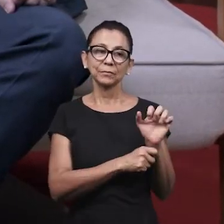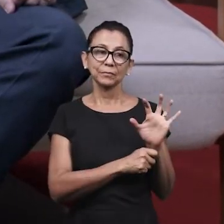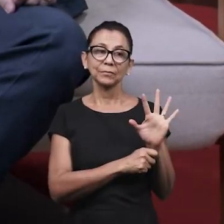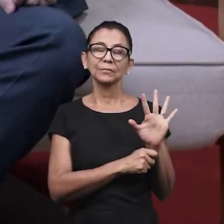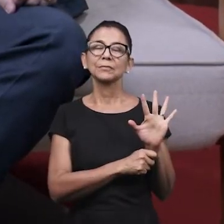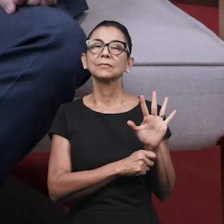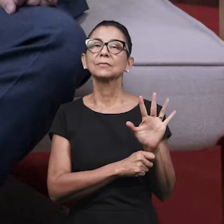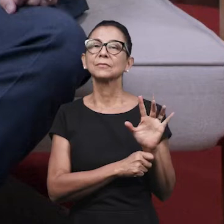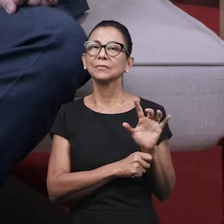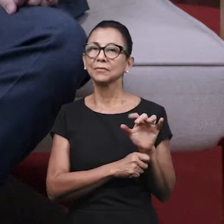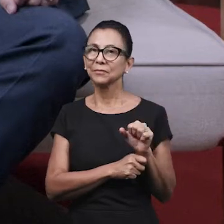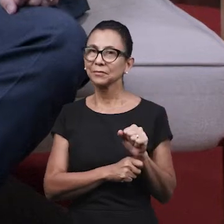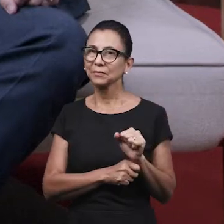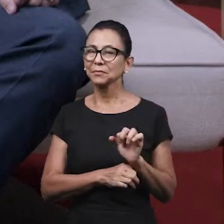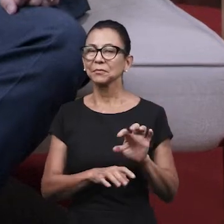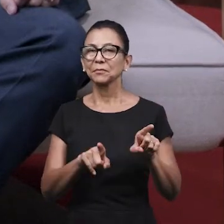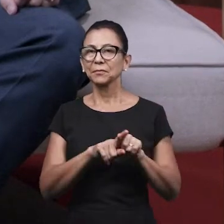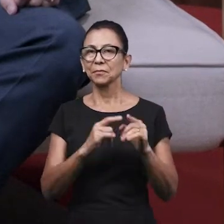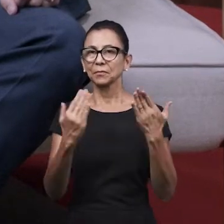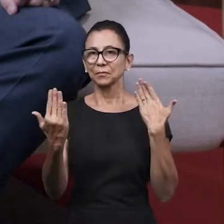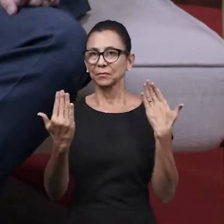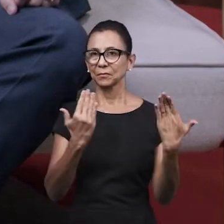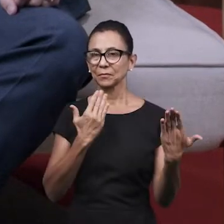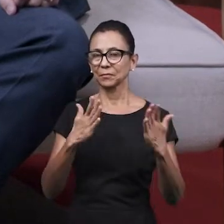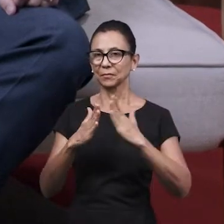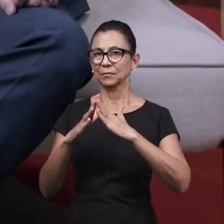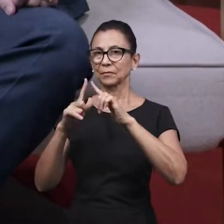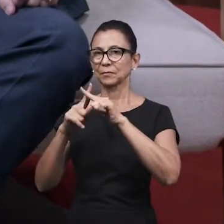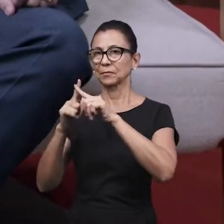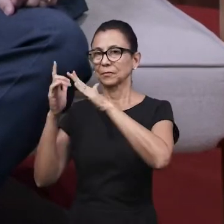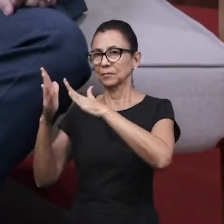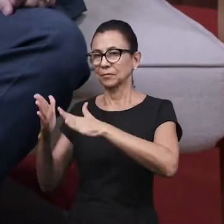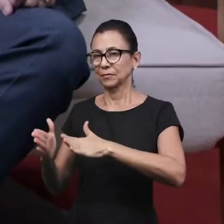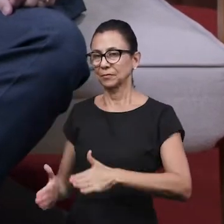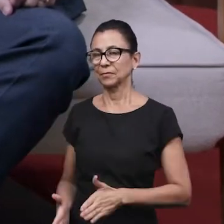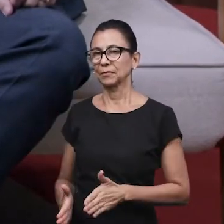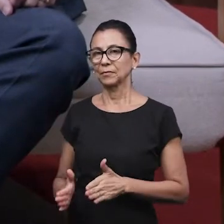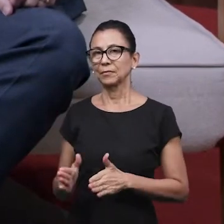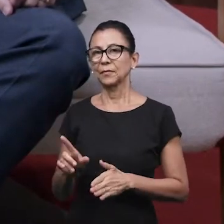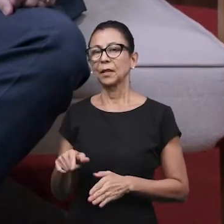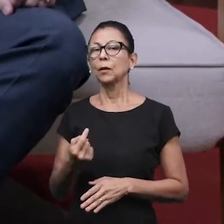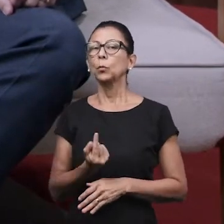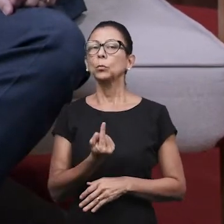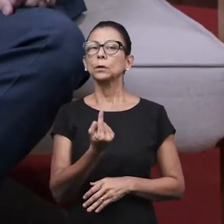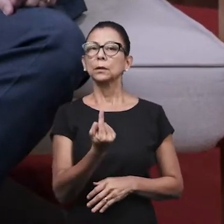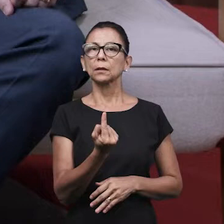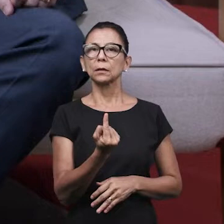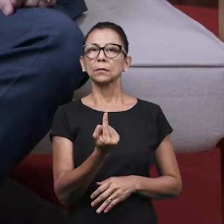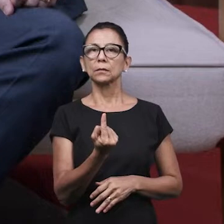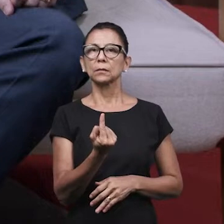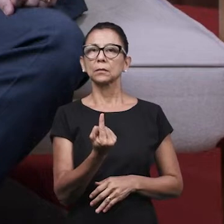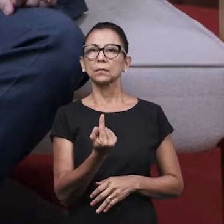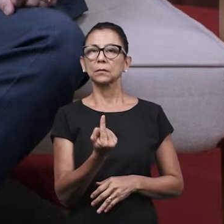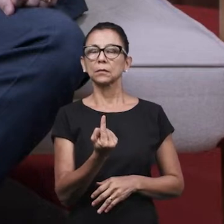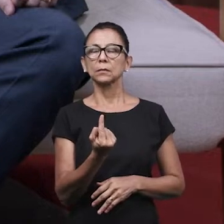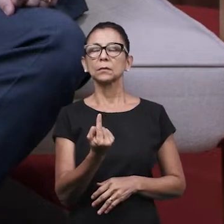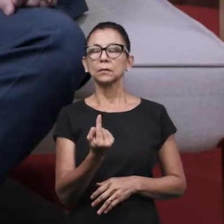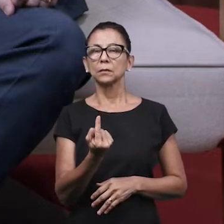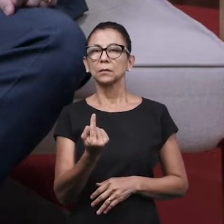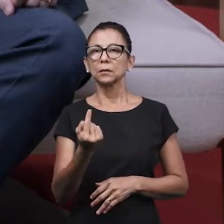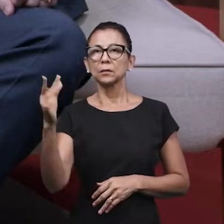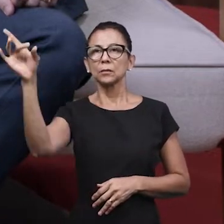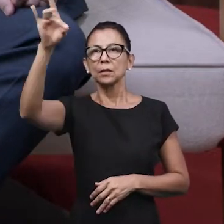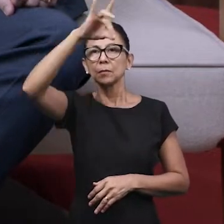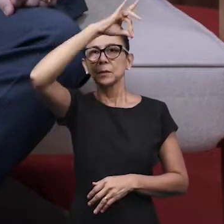recevoir la révélation de l'énigme. Pourquoi? Parce que elle pleure au pied de